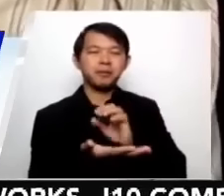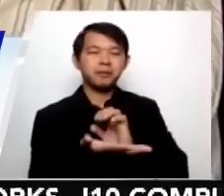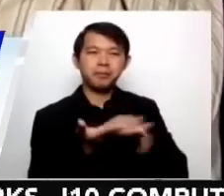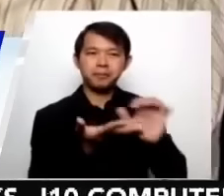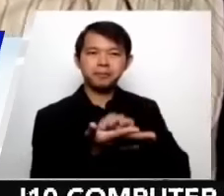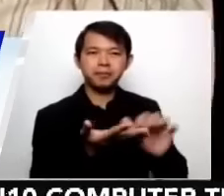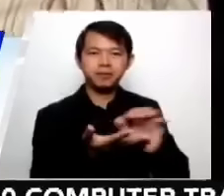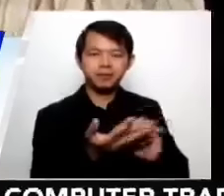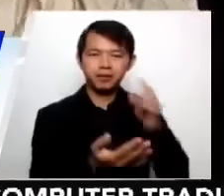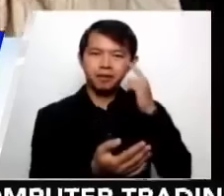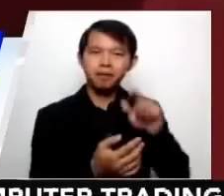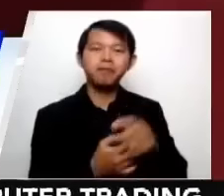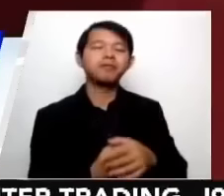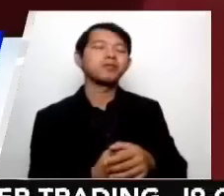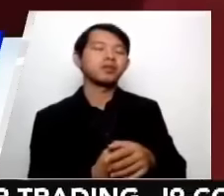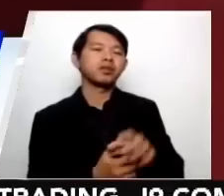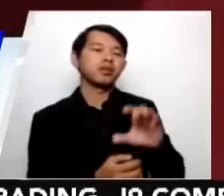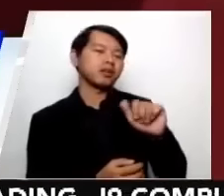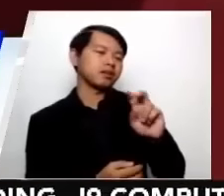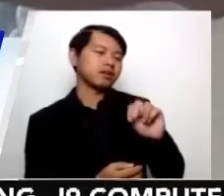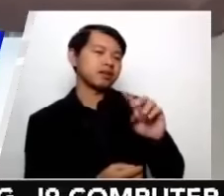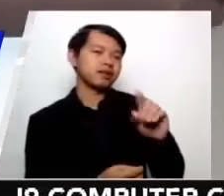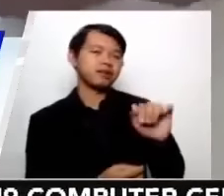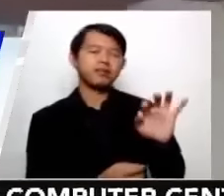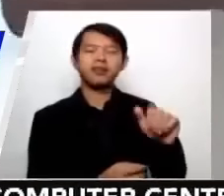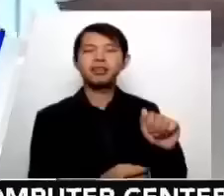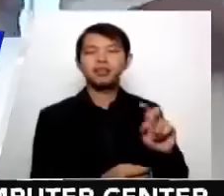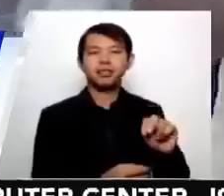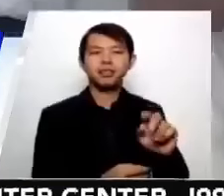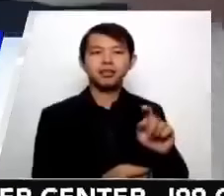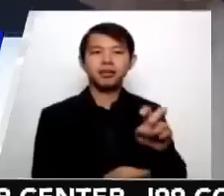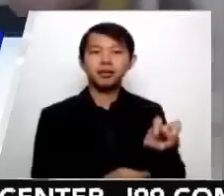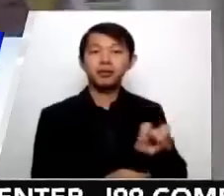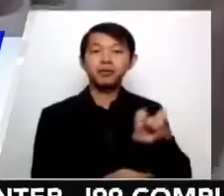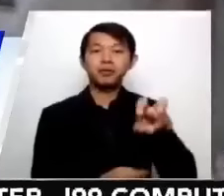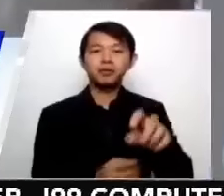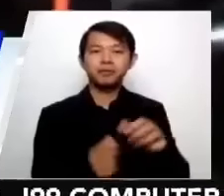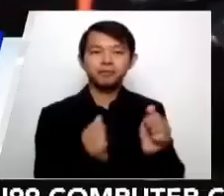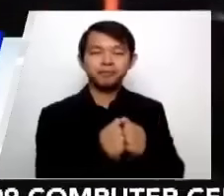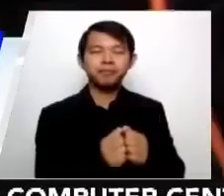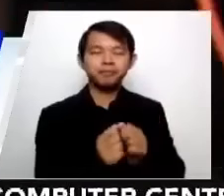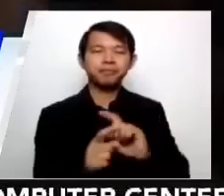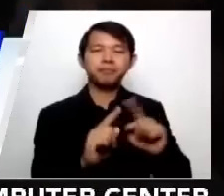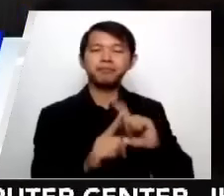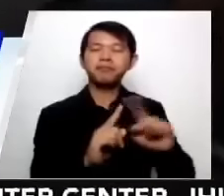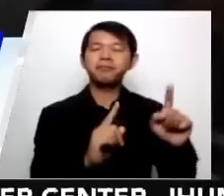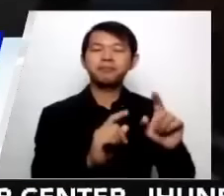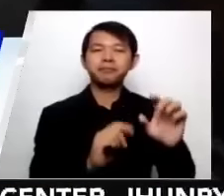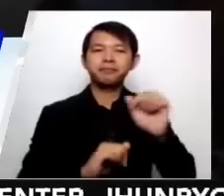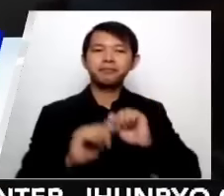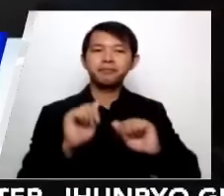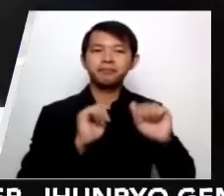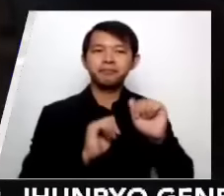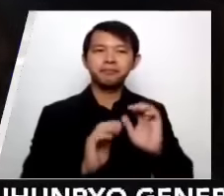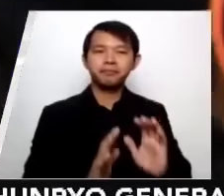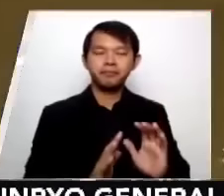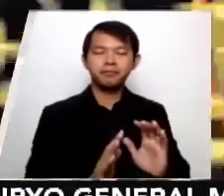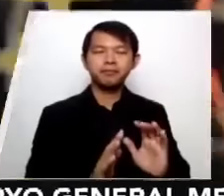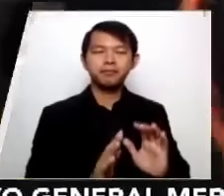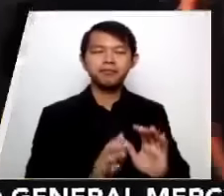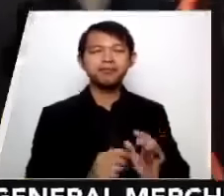tour. Makakasama ni David sina Barbie Forteza, Julian San Jose and River Cruz, at Rulo Madrid and Bianca